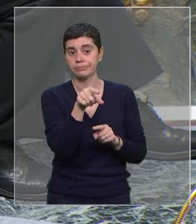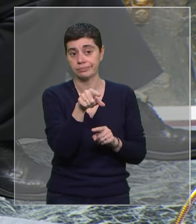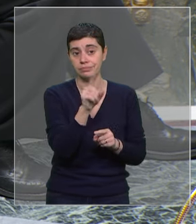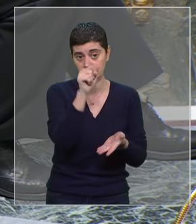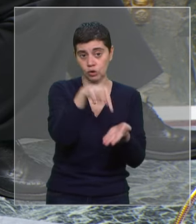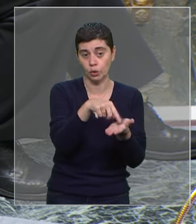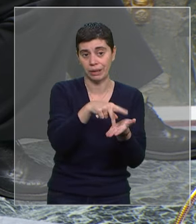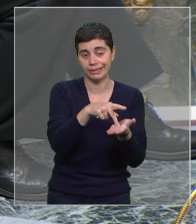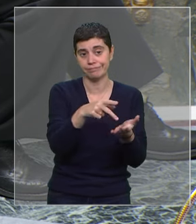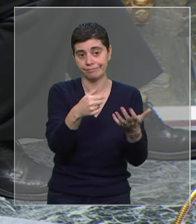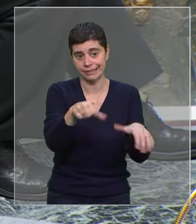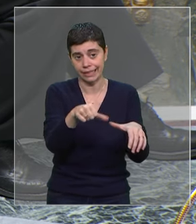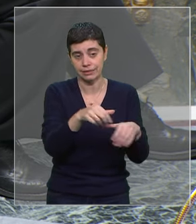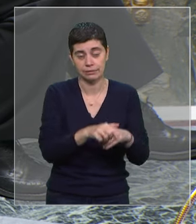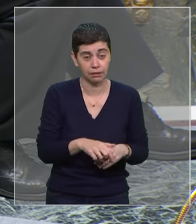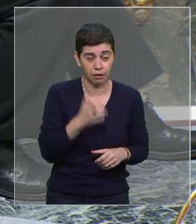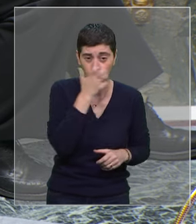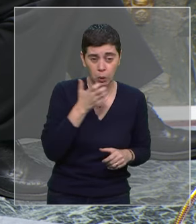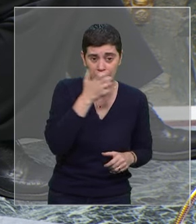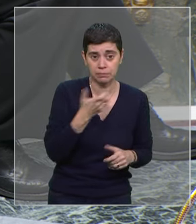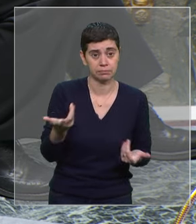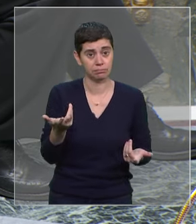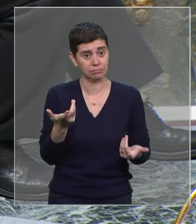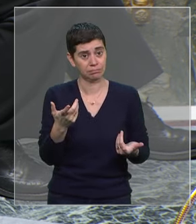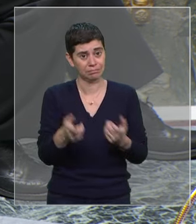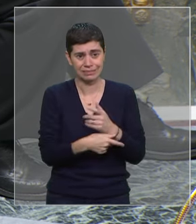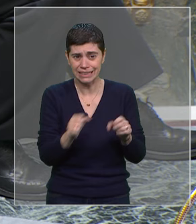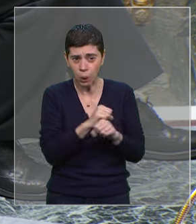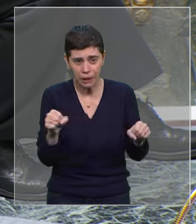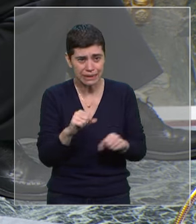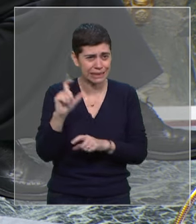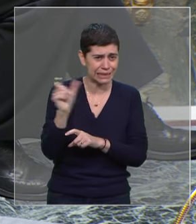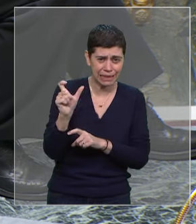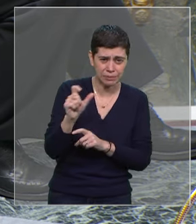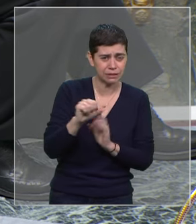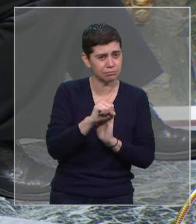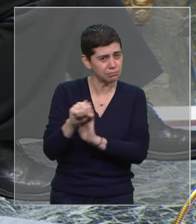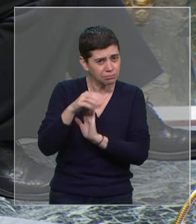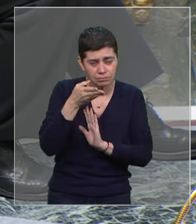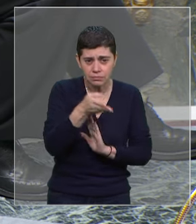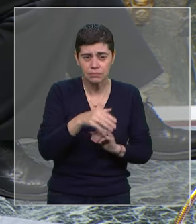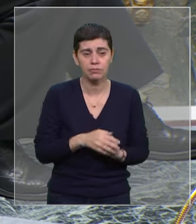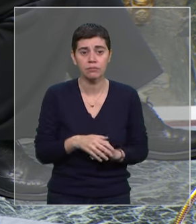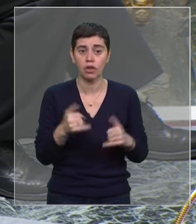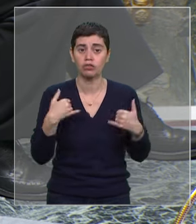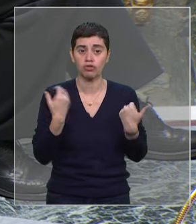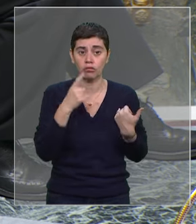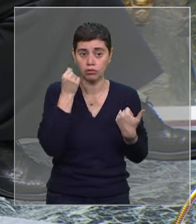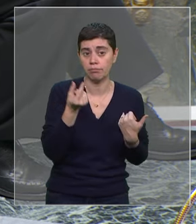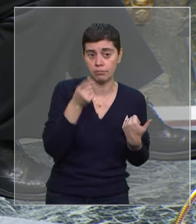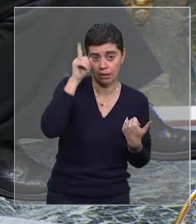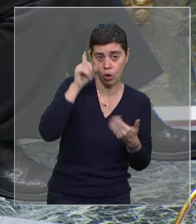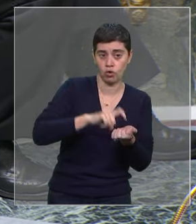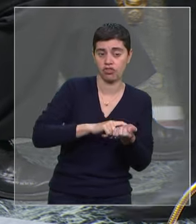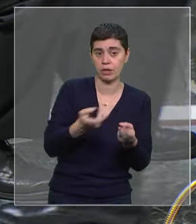drame, un assassinat, un acte terroriste islamiste où un jeune homme en effet allemand est mort et je veux